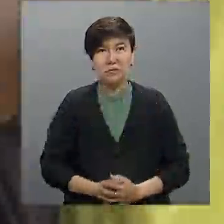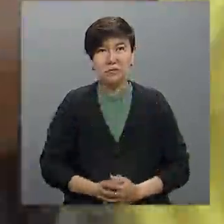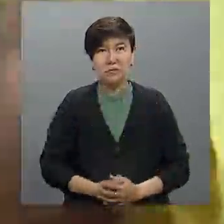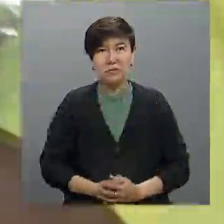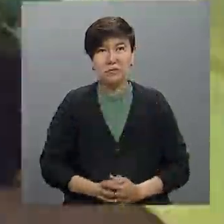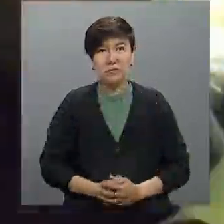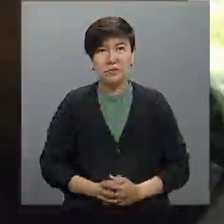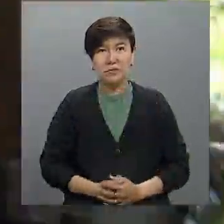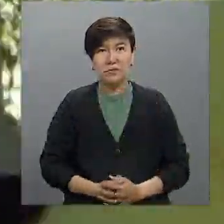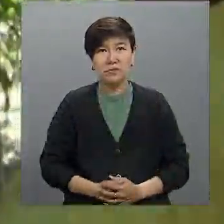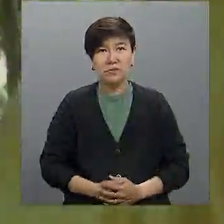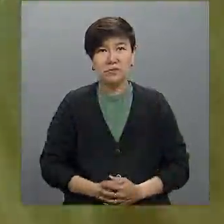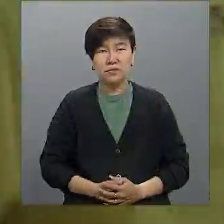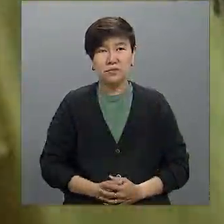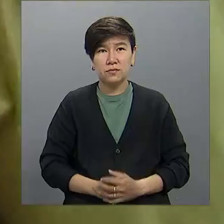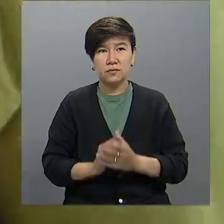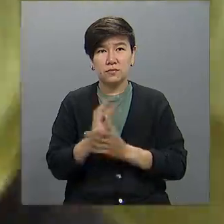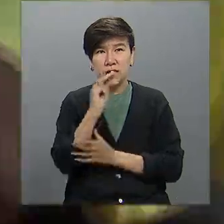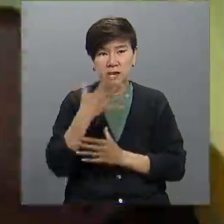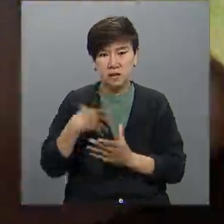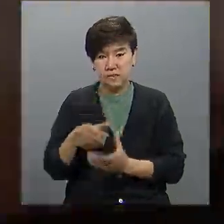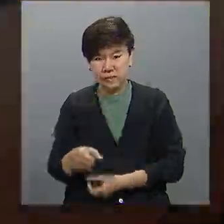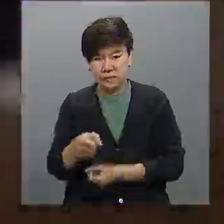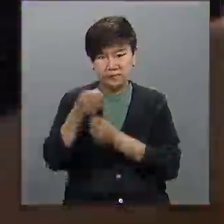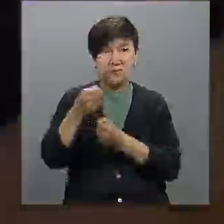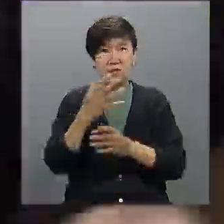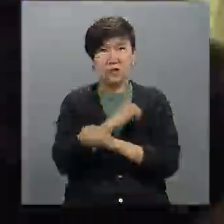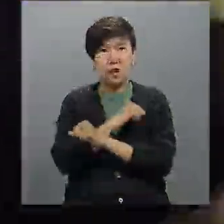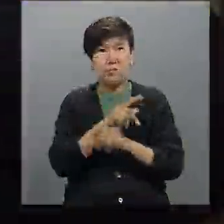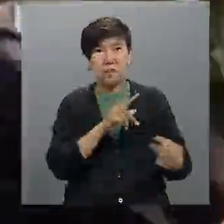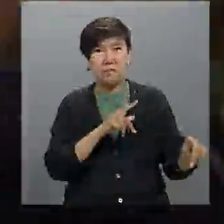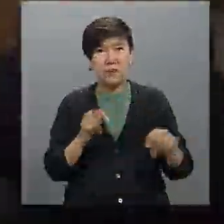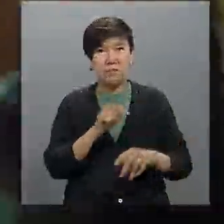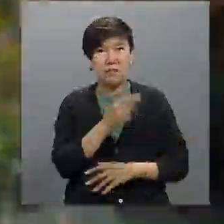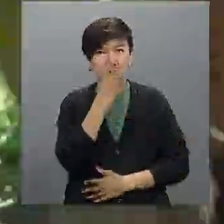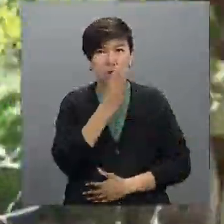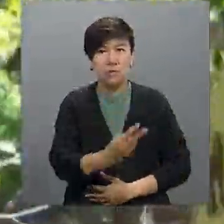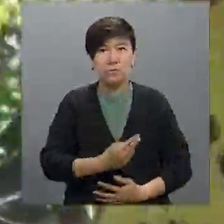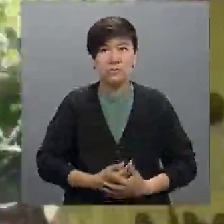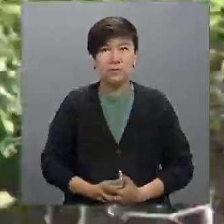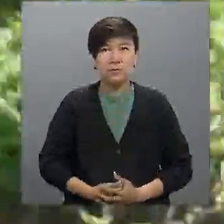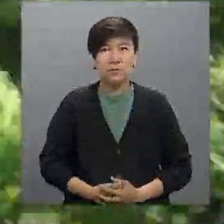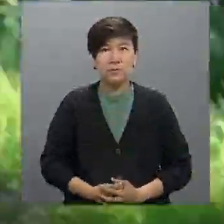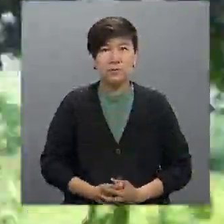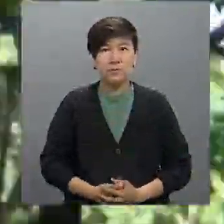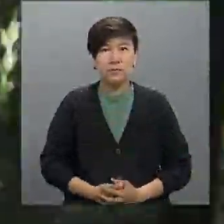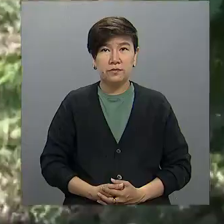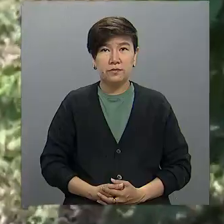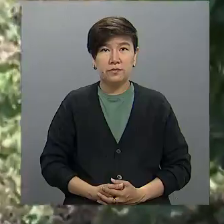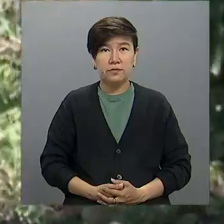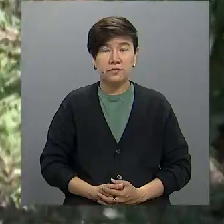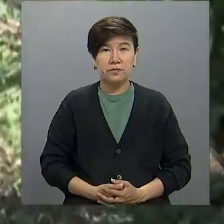ตรียมไม้ไว้ไอ้ครับ ลมดิ ลมใช่ไหม ลม มันพุ่งมาเลยดิ ครับเอาตาในไปหาหมอก่อน